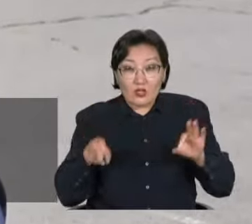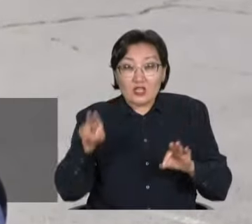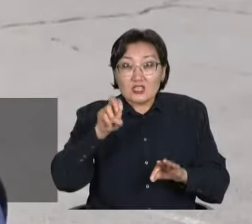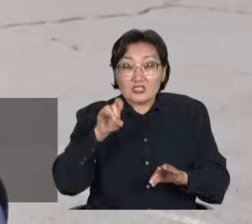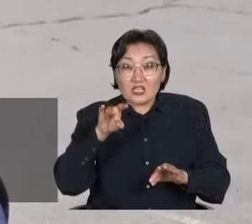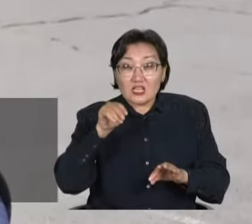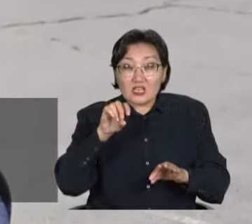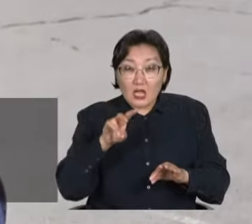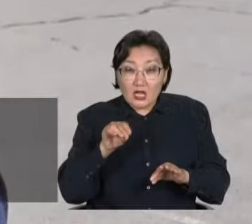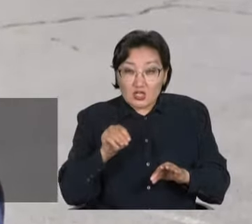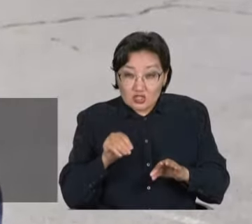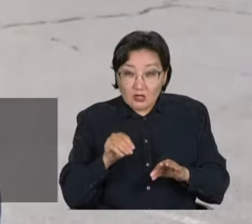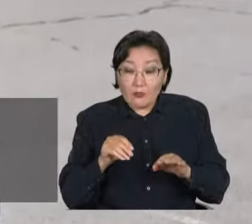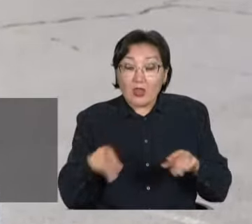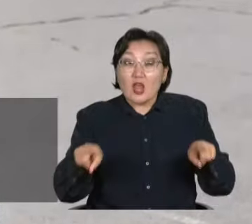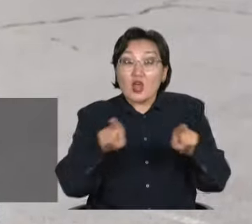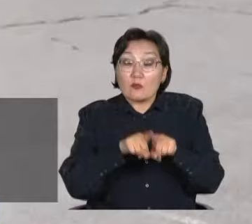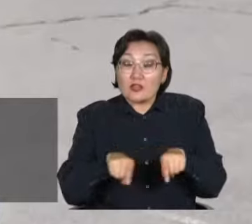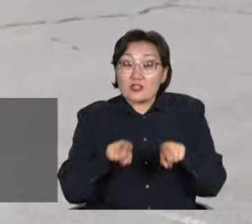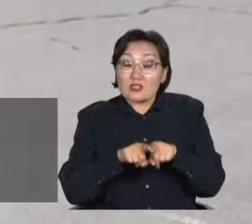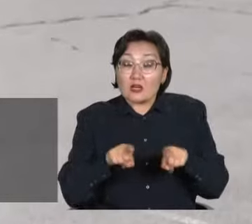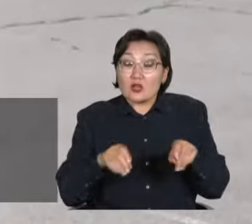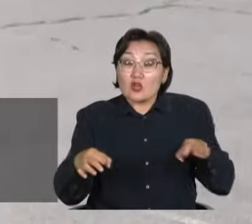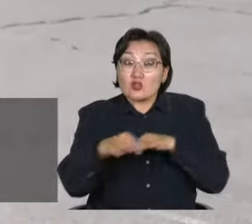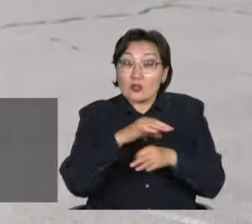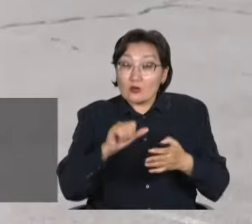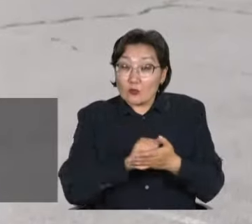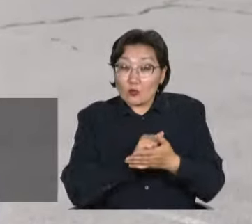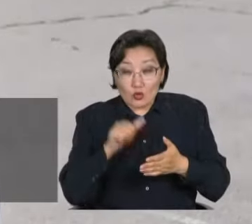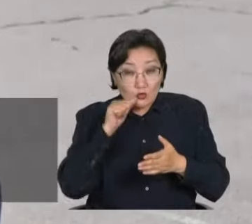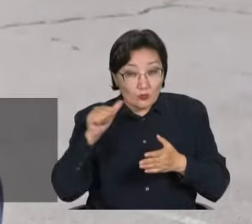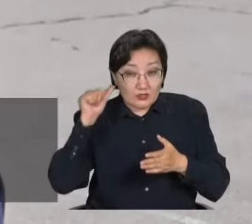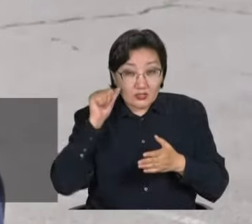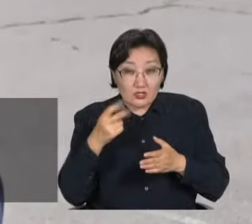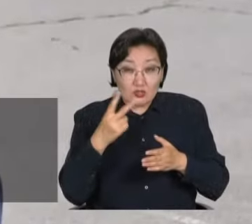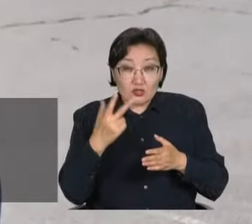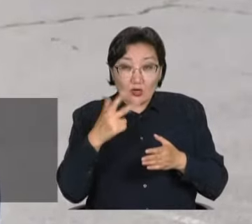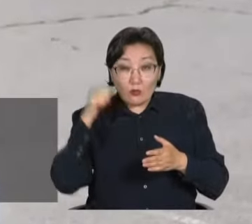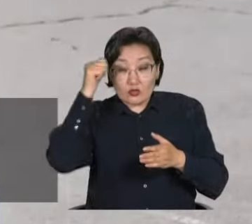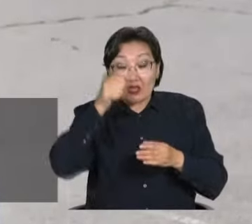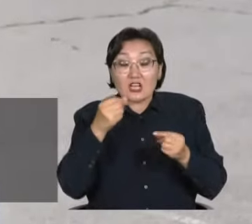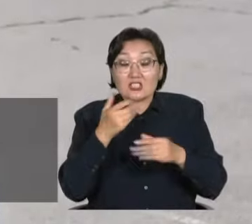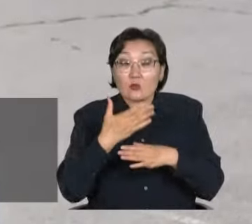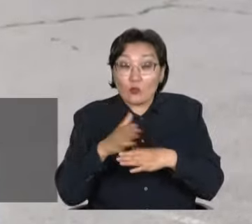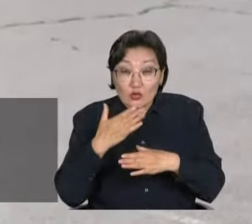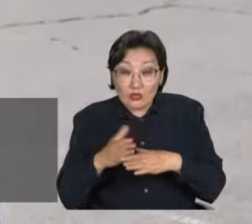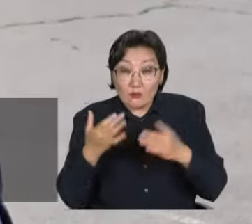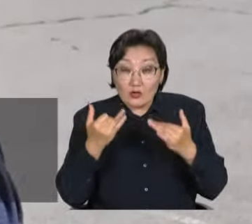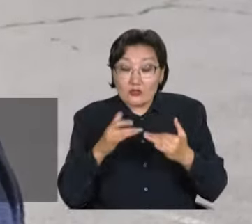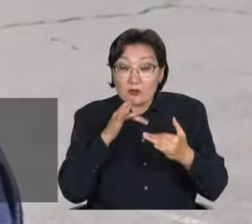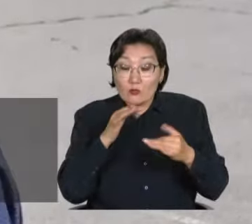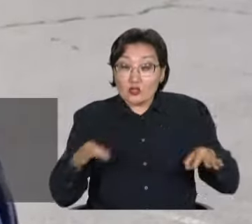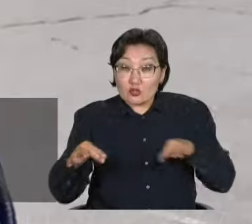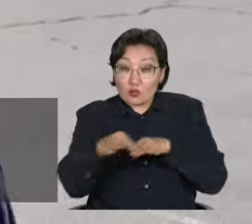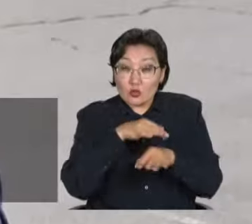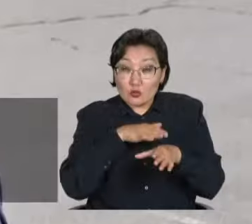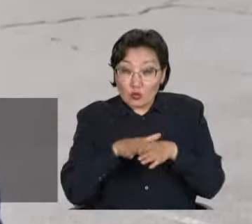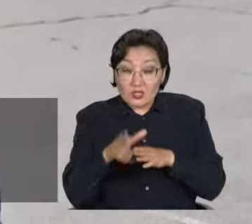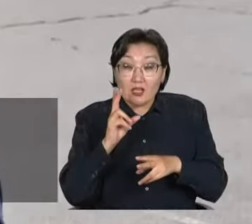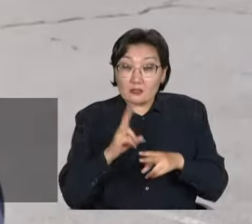деген жобалық сметалық құжаттамасына өткен жылы 23 жылы қаражат бөлініп, қазіртінде жоба толықты